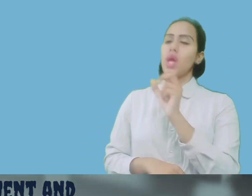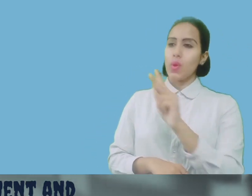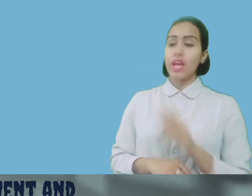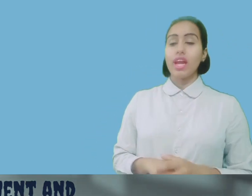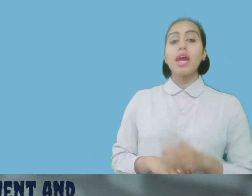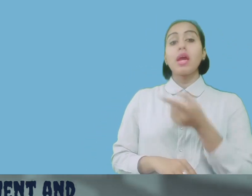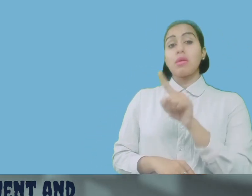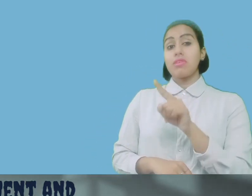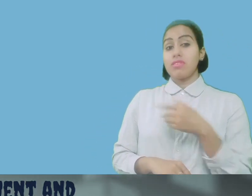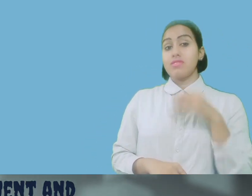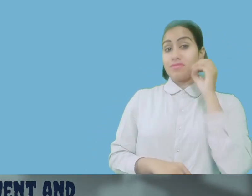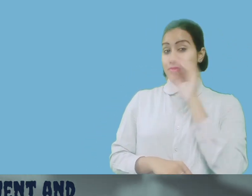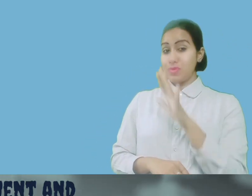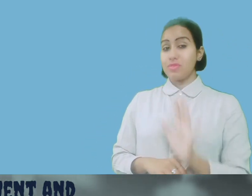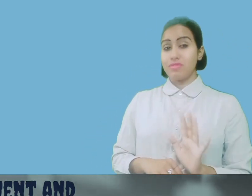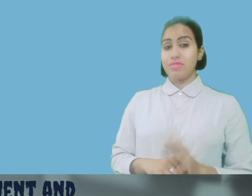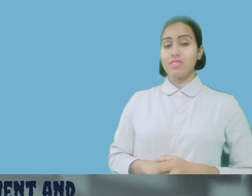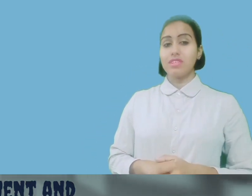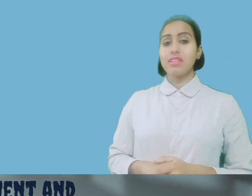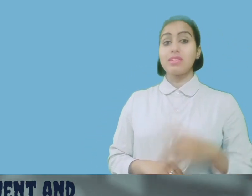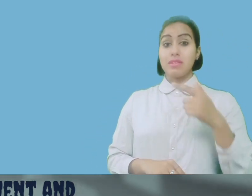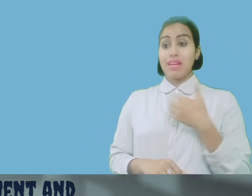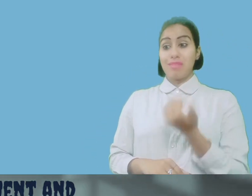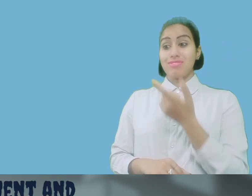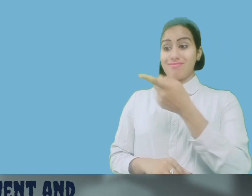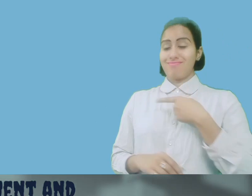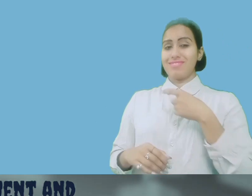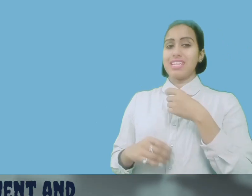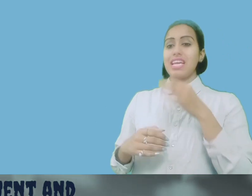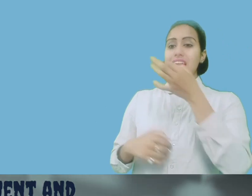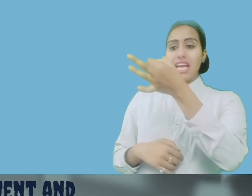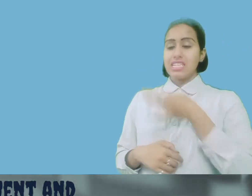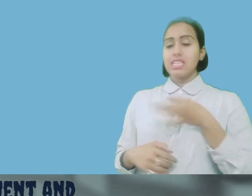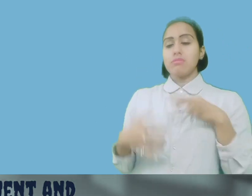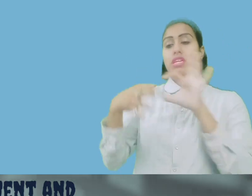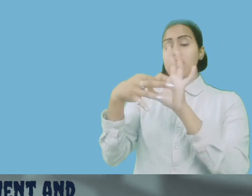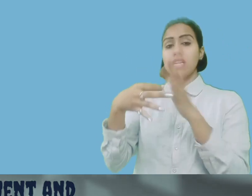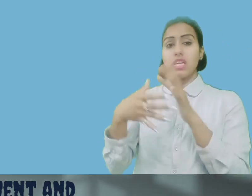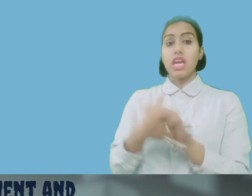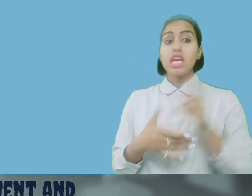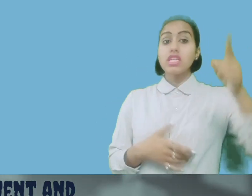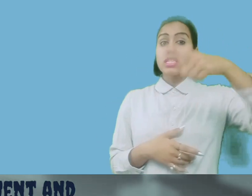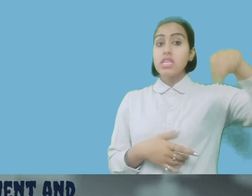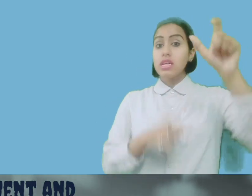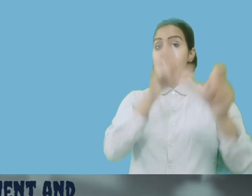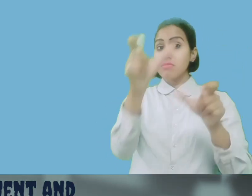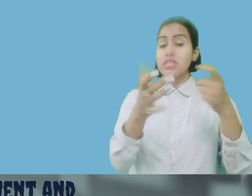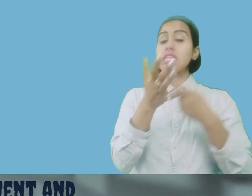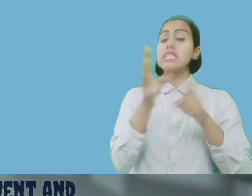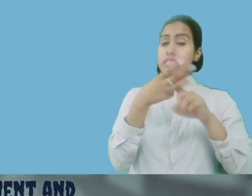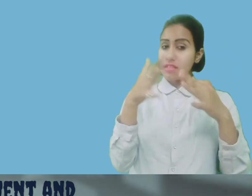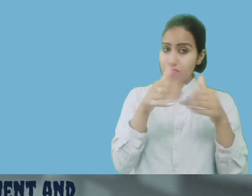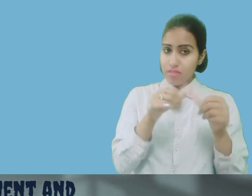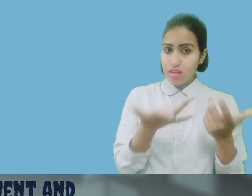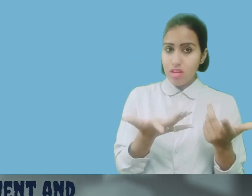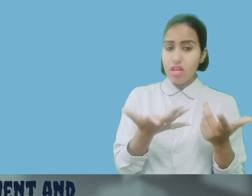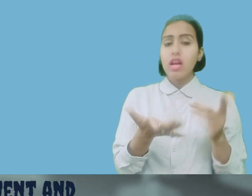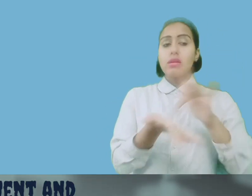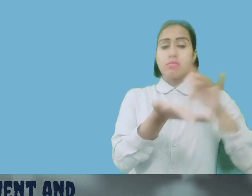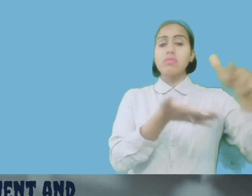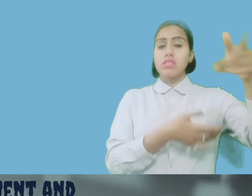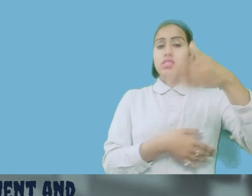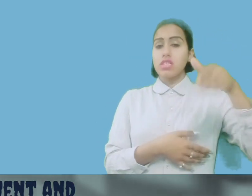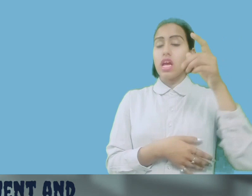है। तो सबसे पहला तो लोगों के अंदर जो ये मानसिकता है वो बिल्कुल अलग होनी चाहिए कि जो सांकेतिक भाषा है वो बधिर व्यक्तियों द्वारा ही बनाई गई